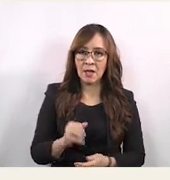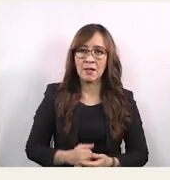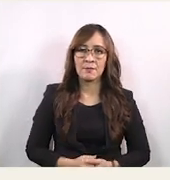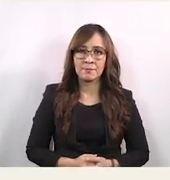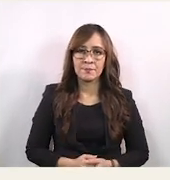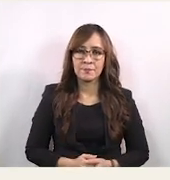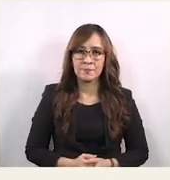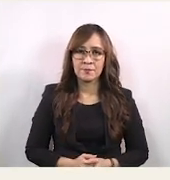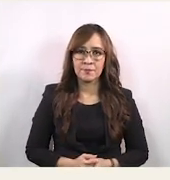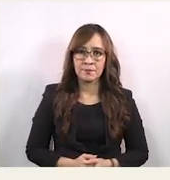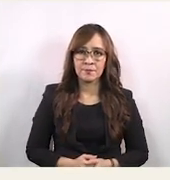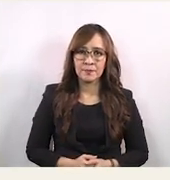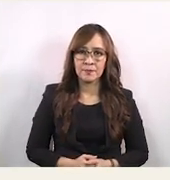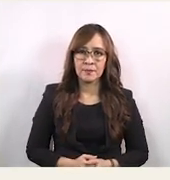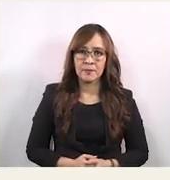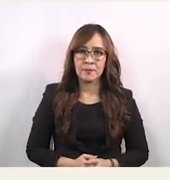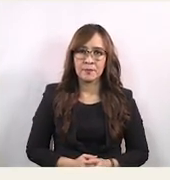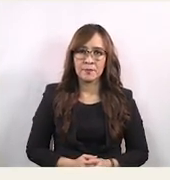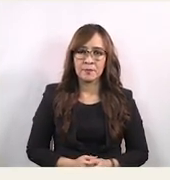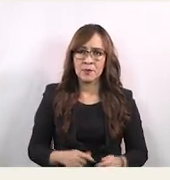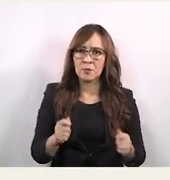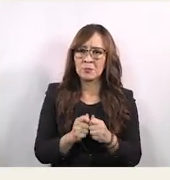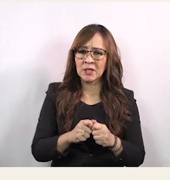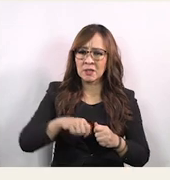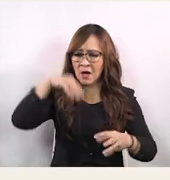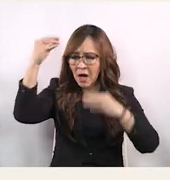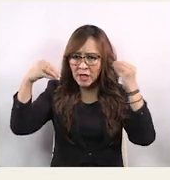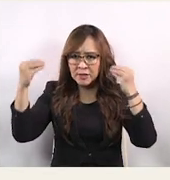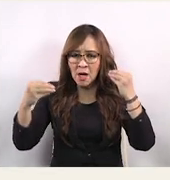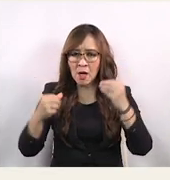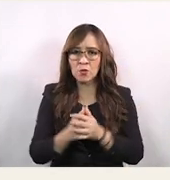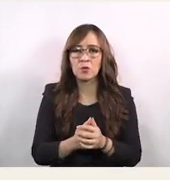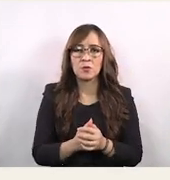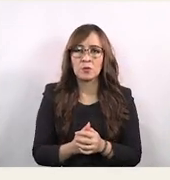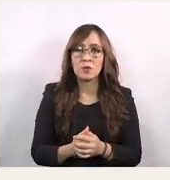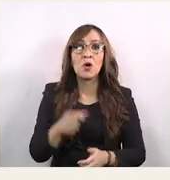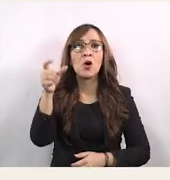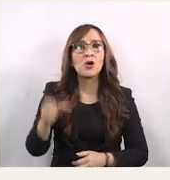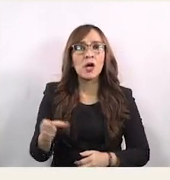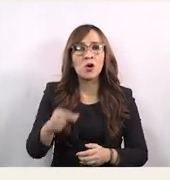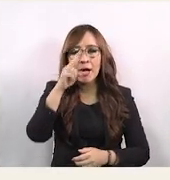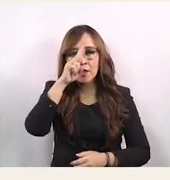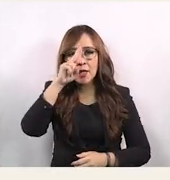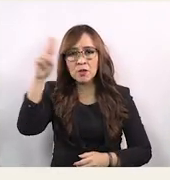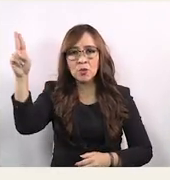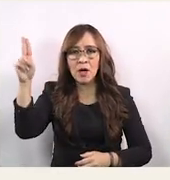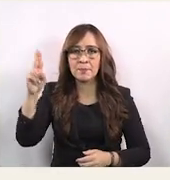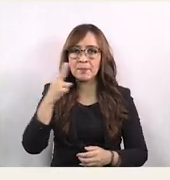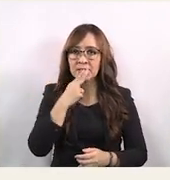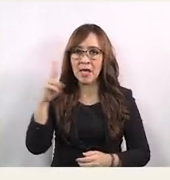pengintimidasian dan pengacauan umat pilihan Allah singa umat pilihan Allah hidup dan kesucian